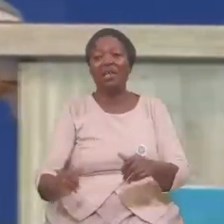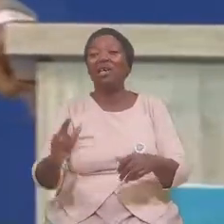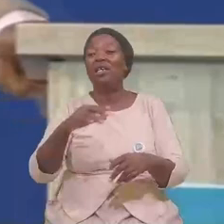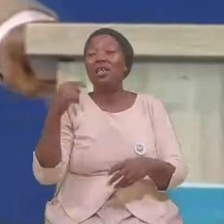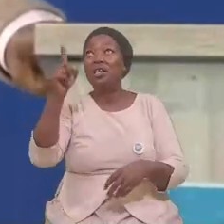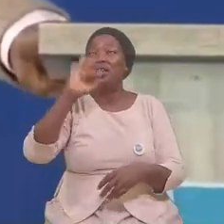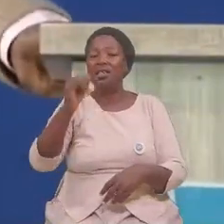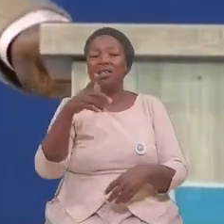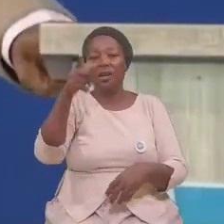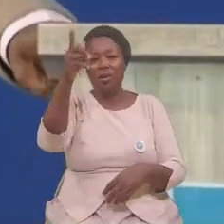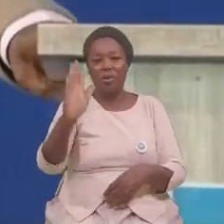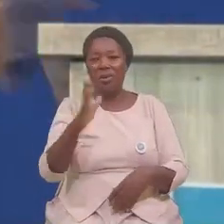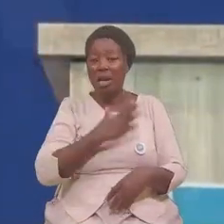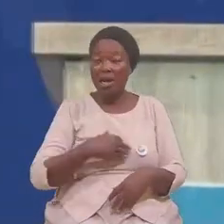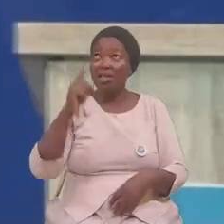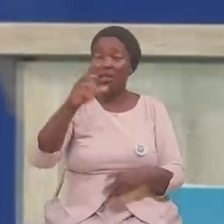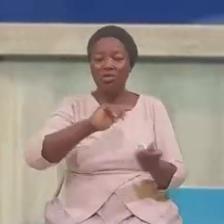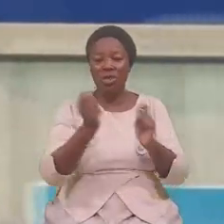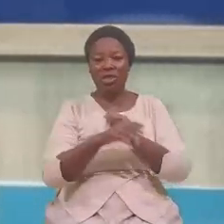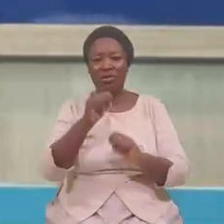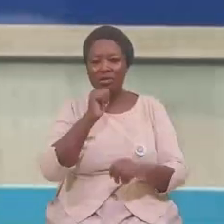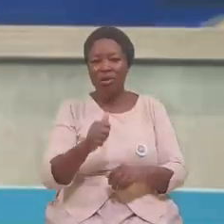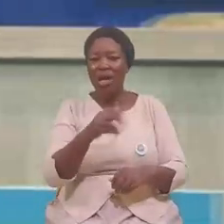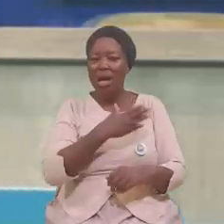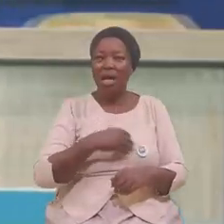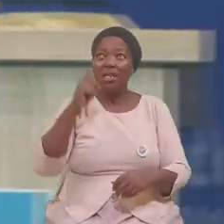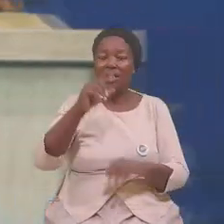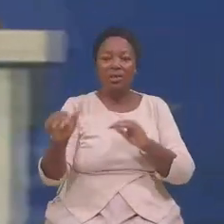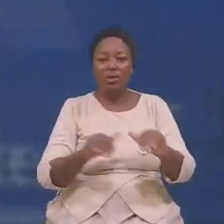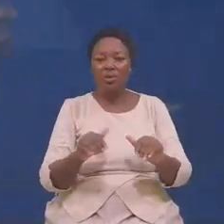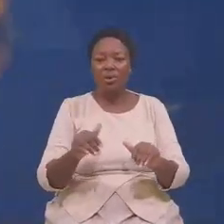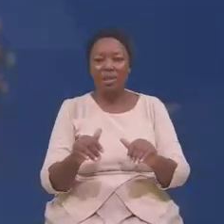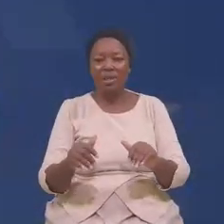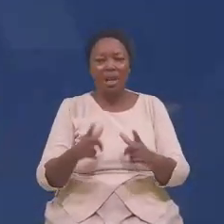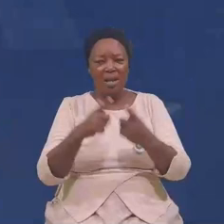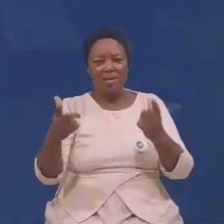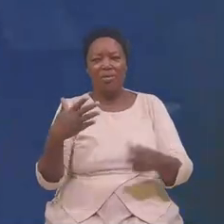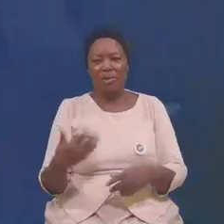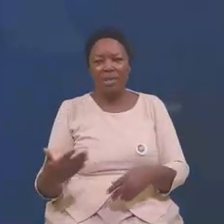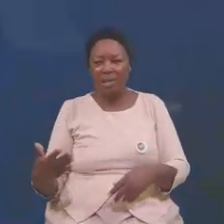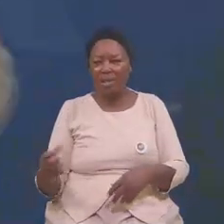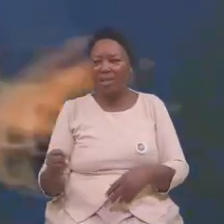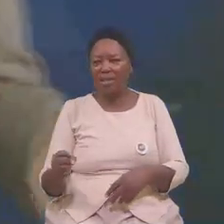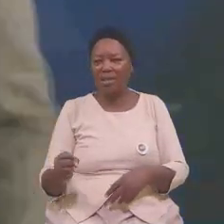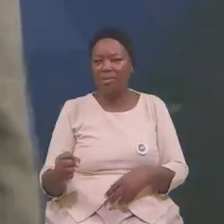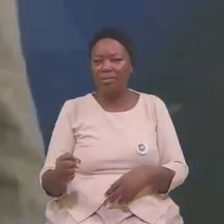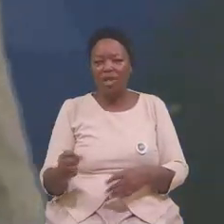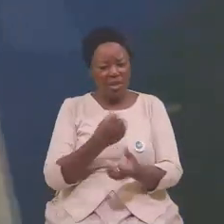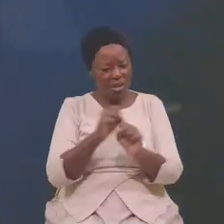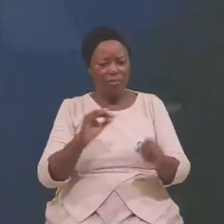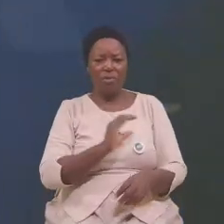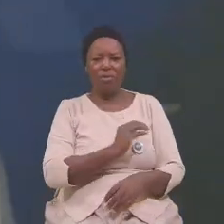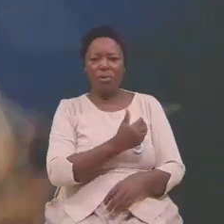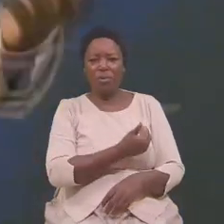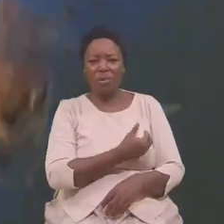Dieu et il ne change pas. Et il fait des choses grandes, il sauve des âmes,